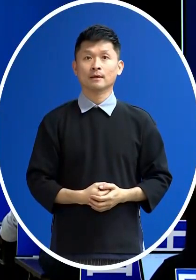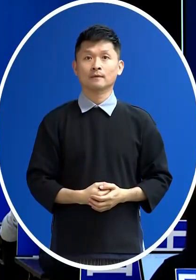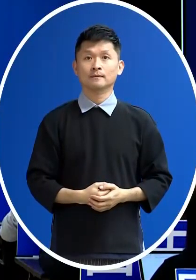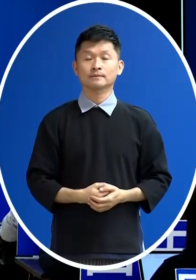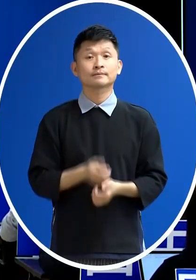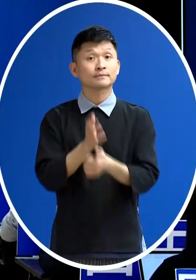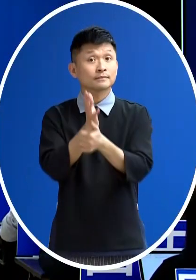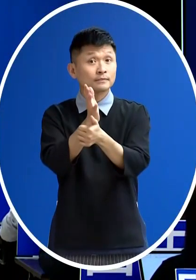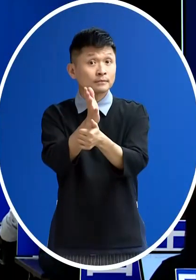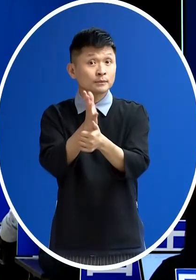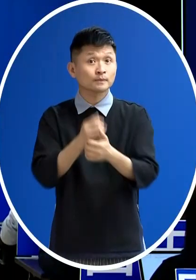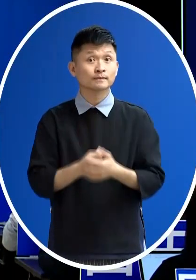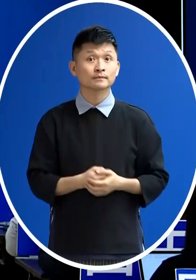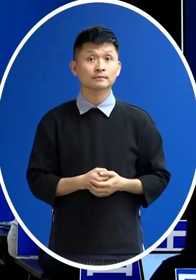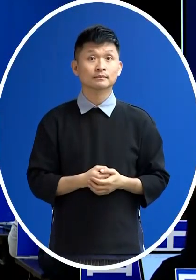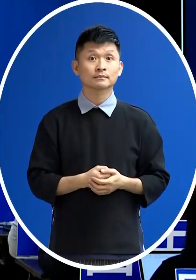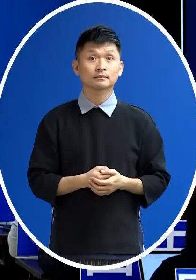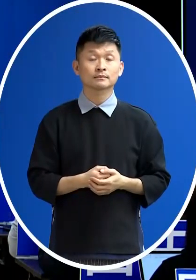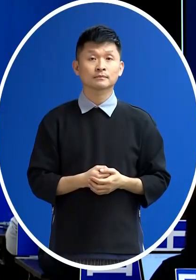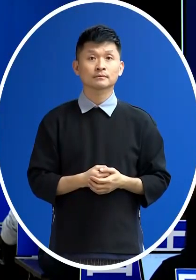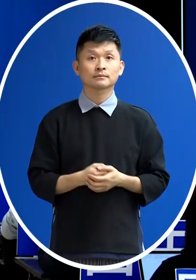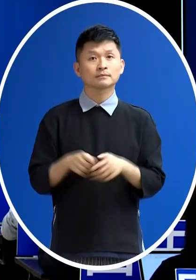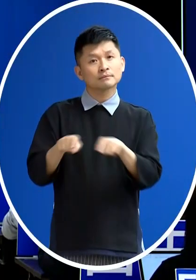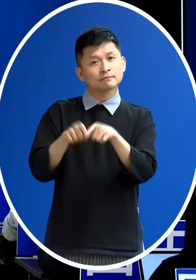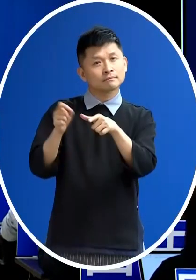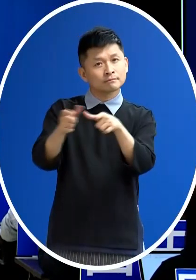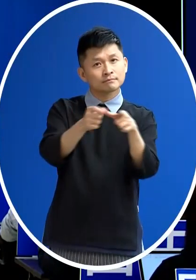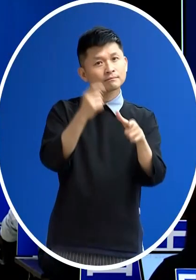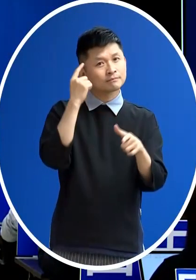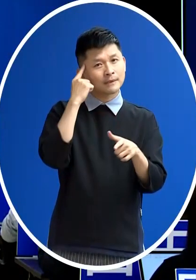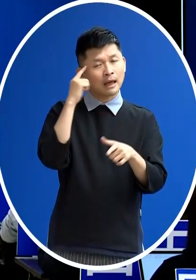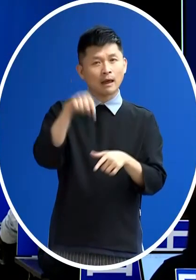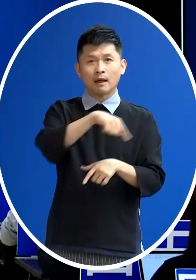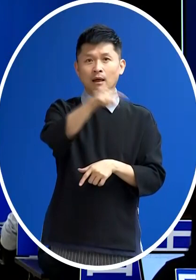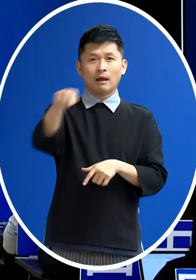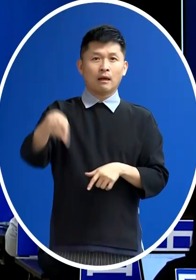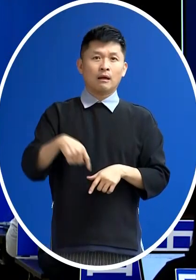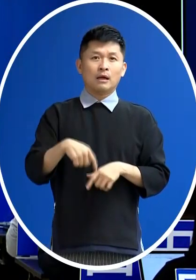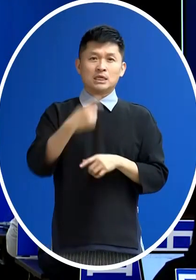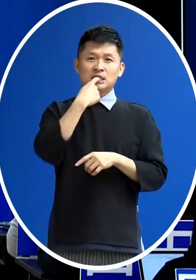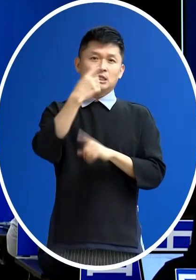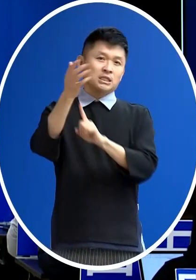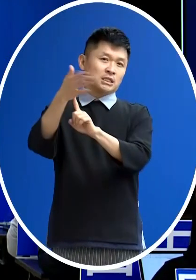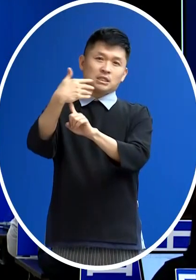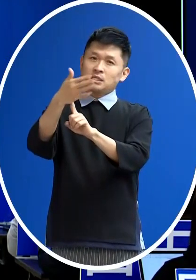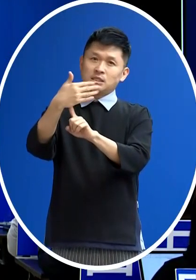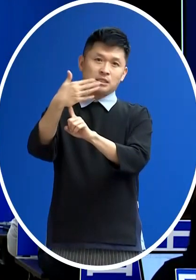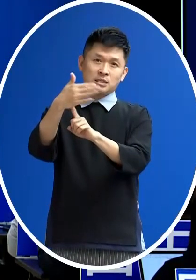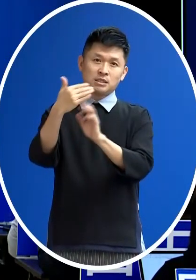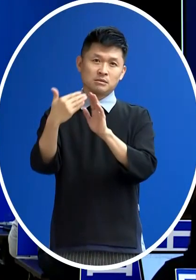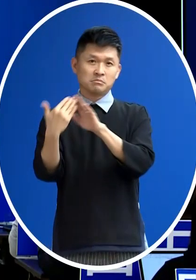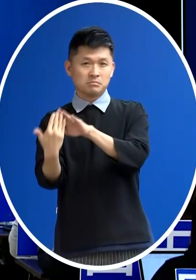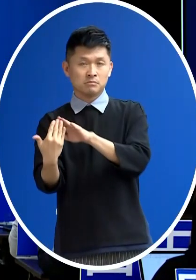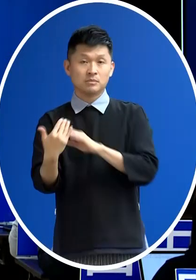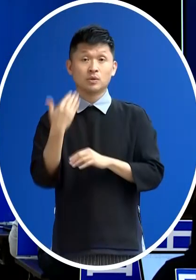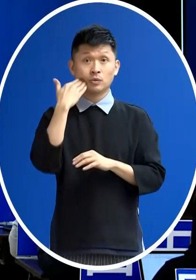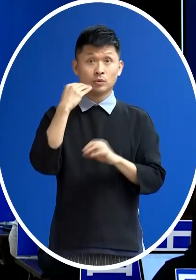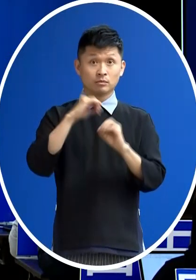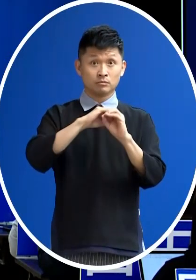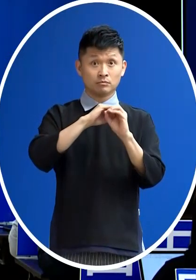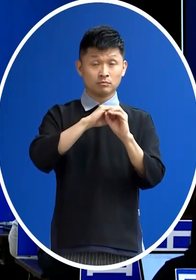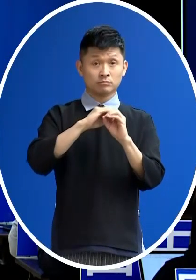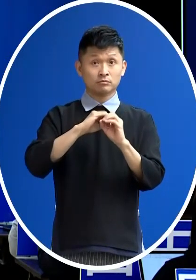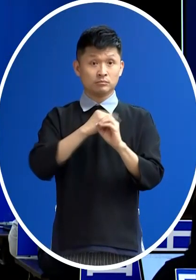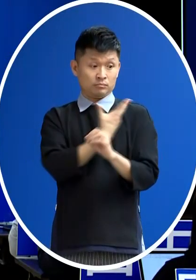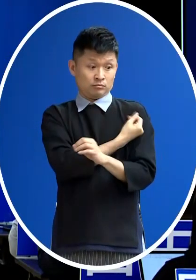指挥官好，想要请教，就是有观光业者他们觉得已经快要撑不住了，然后想请问说，如果接下来就是疫苗覆盖率像这样子一